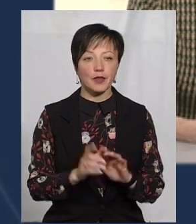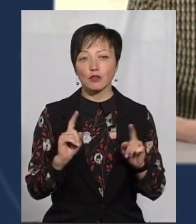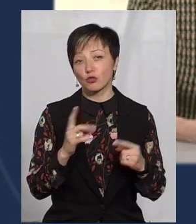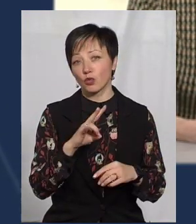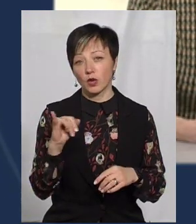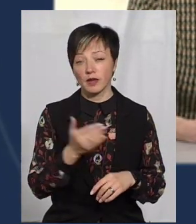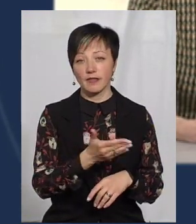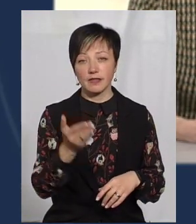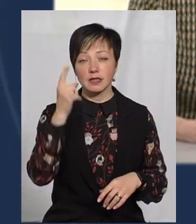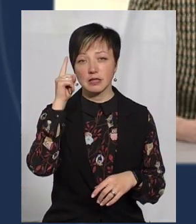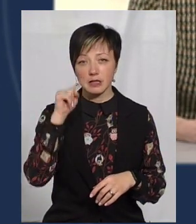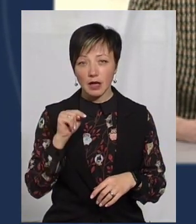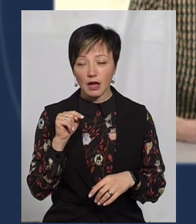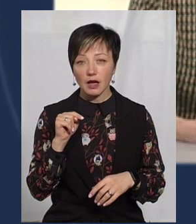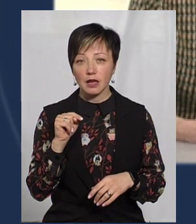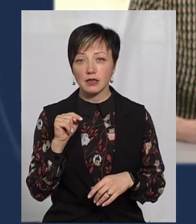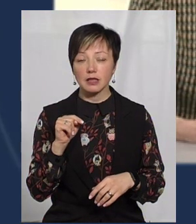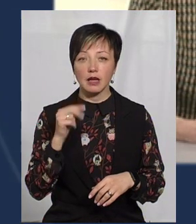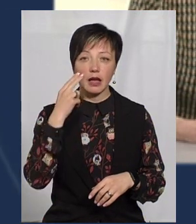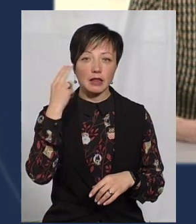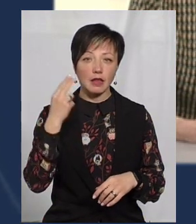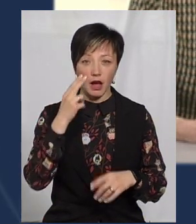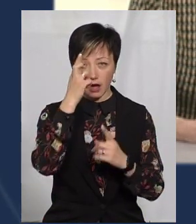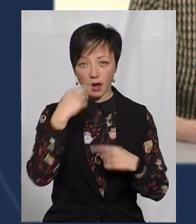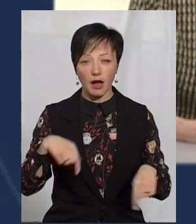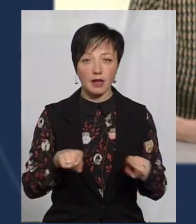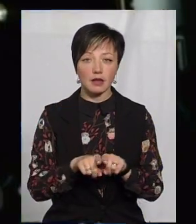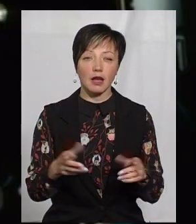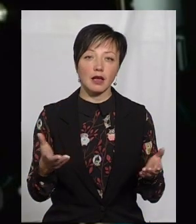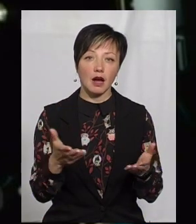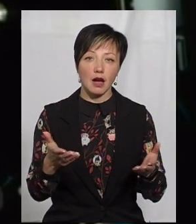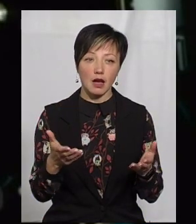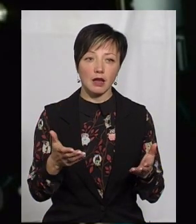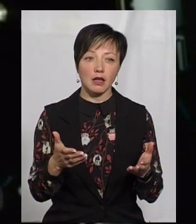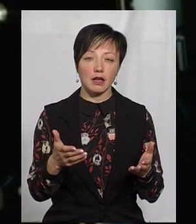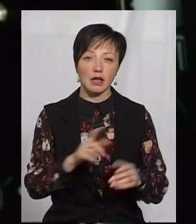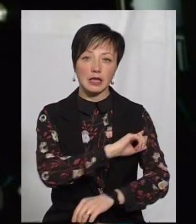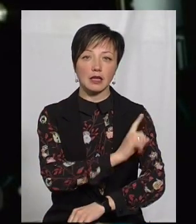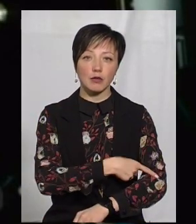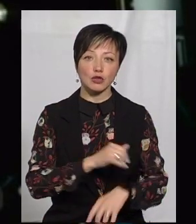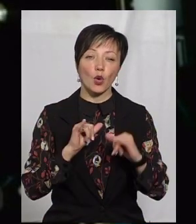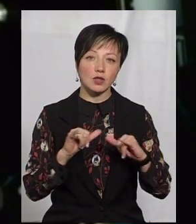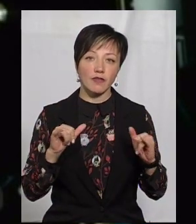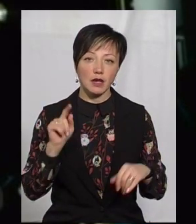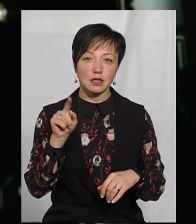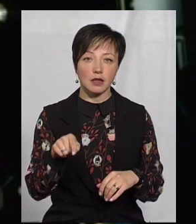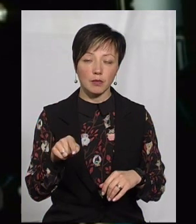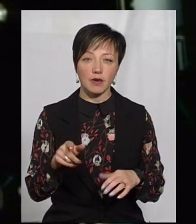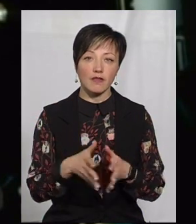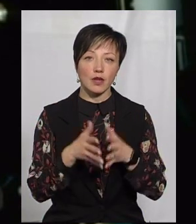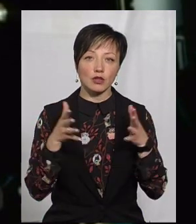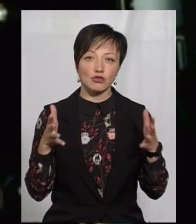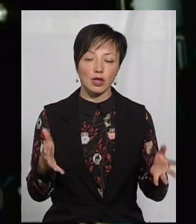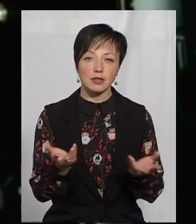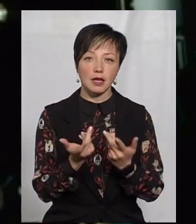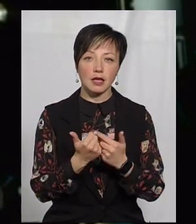ні? Ви знаєте, що Китай – країна, яка динамічно розвивається, там